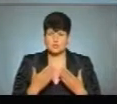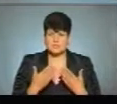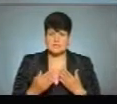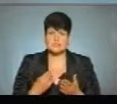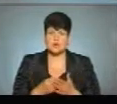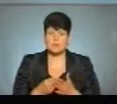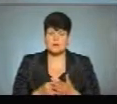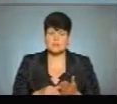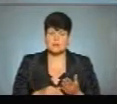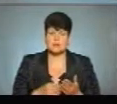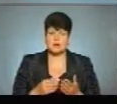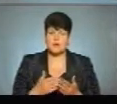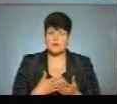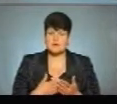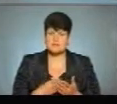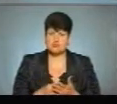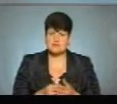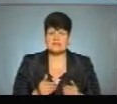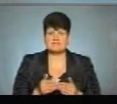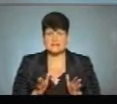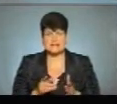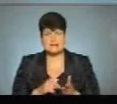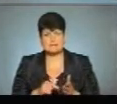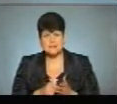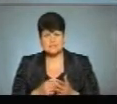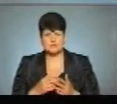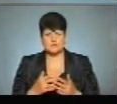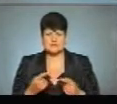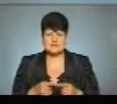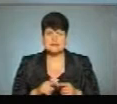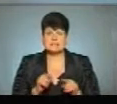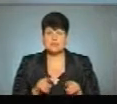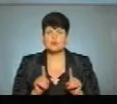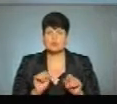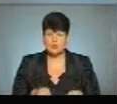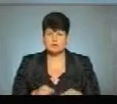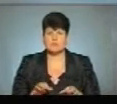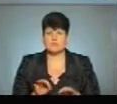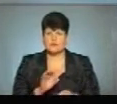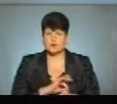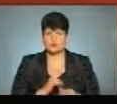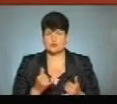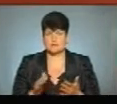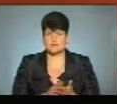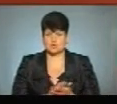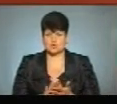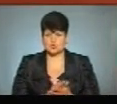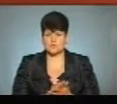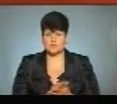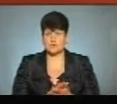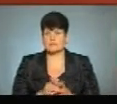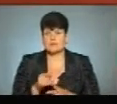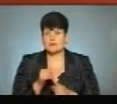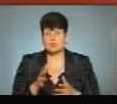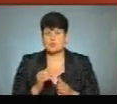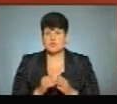громадський бюджет, відкрите місто. Ну, тобто, ці інструменти, які ми можемо використовувати сьогодні безкоштовно. Але зрозуміло, що не